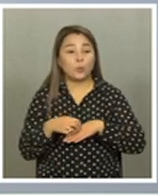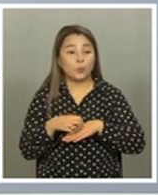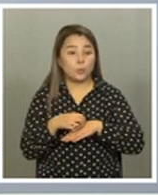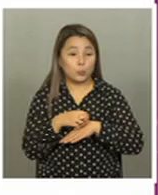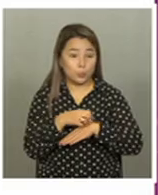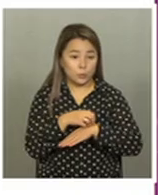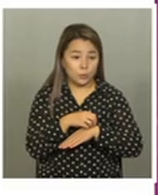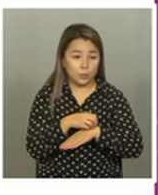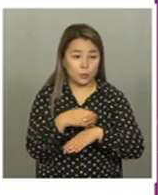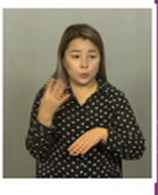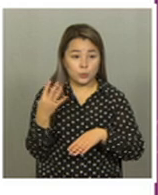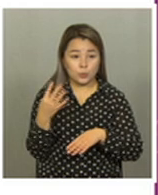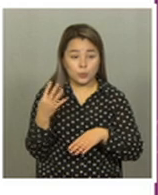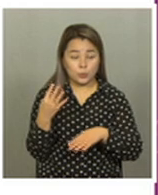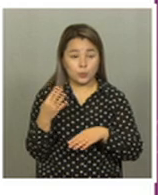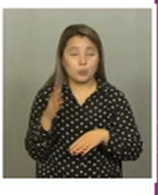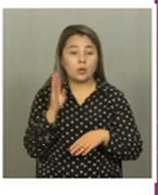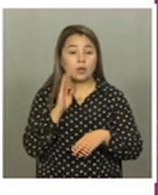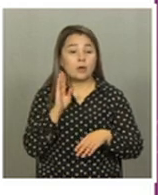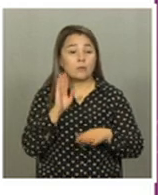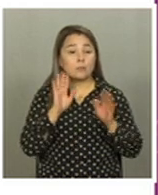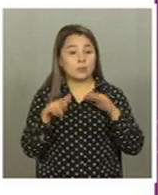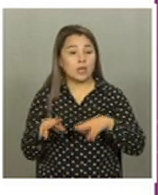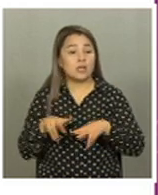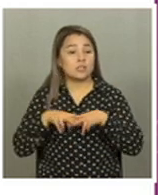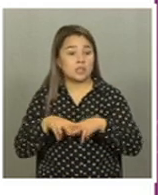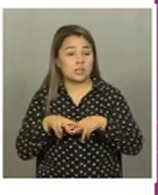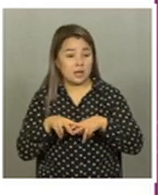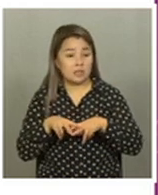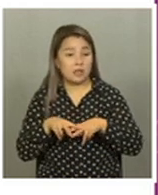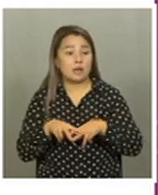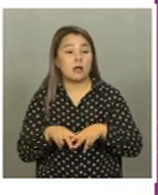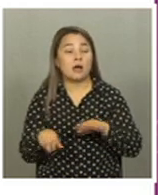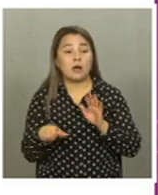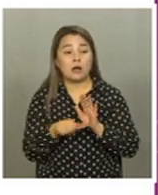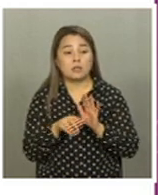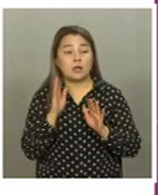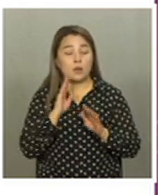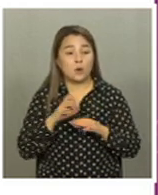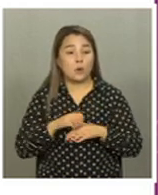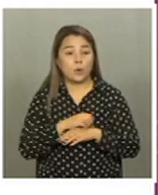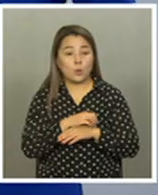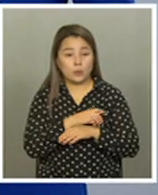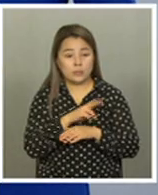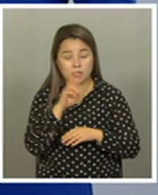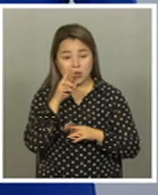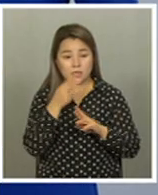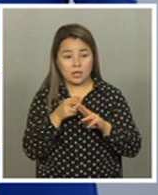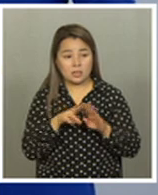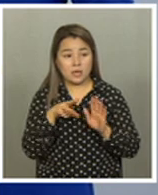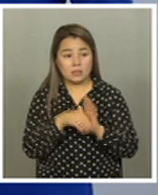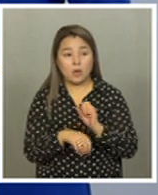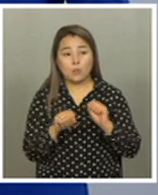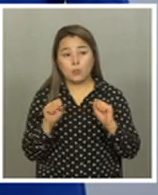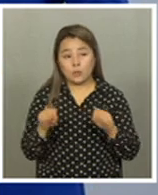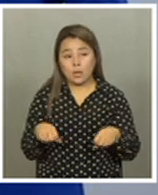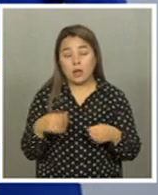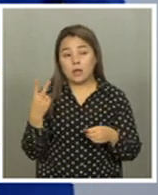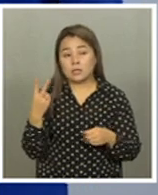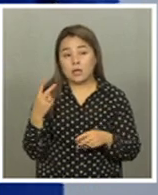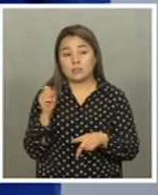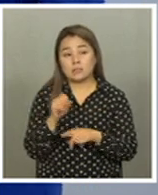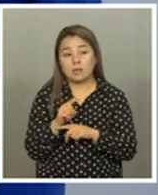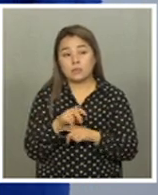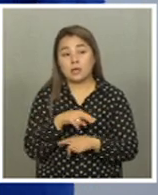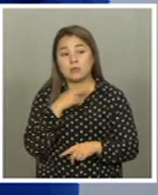4-ші теңіз жұлдызын, 6-ші біз қоңыздарды жатқызамыз. Екінші тапсырмаға назар